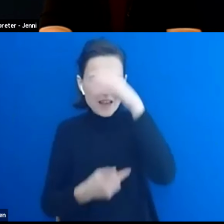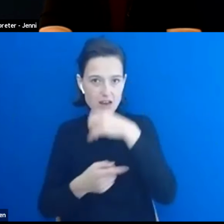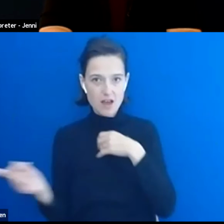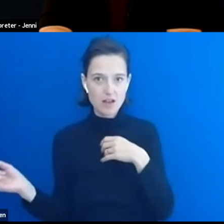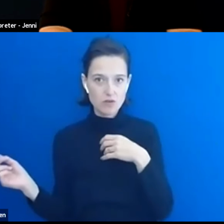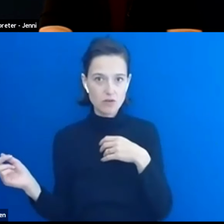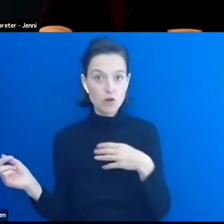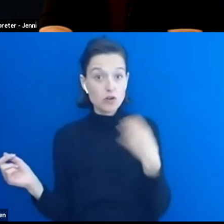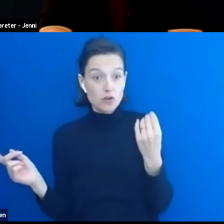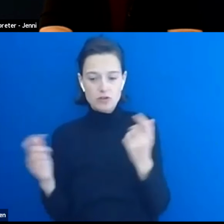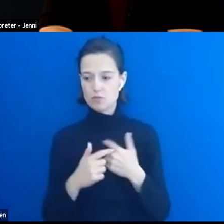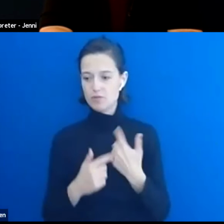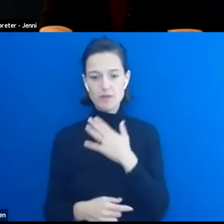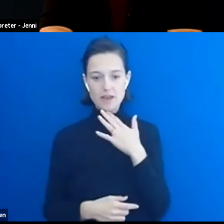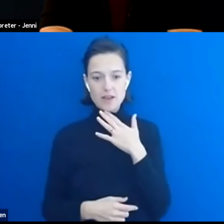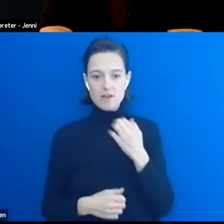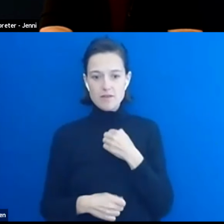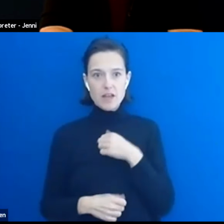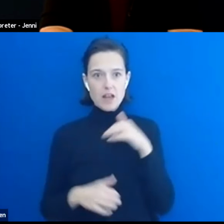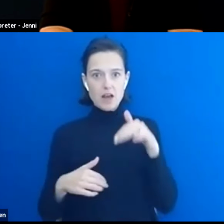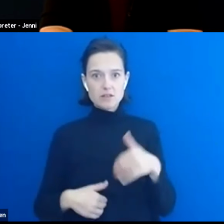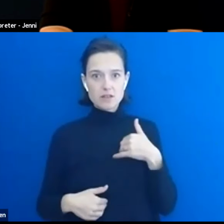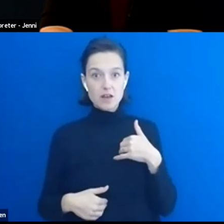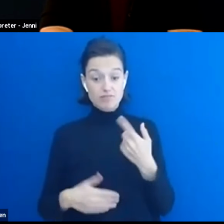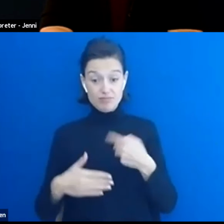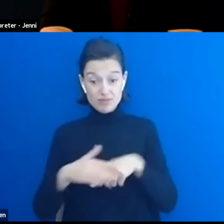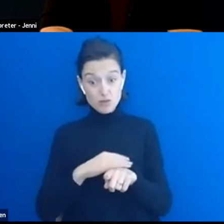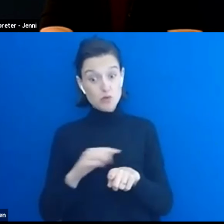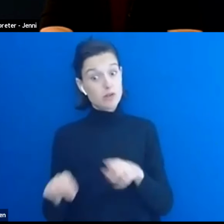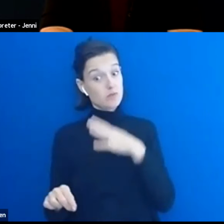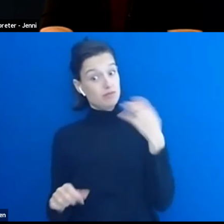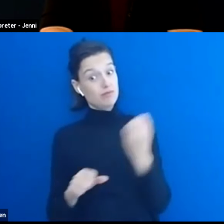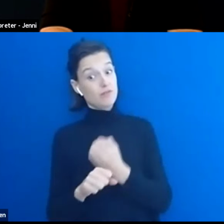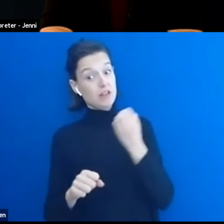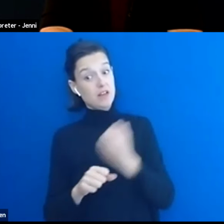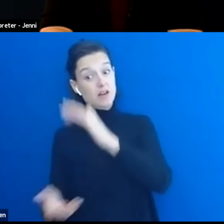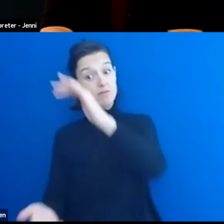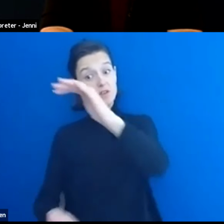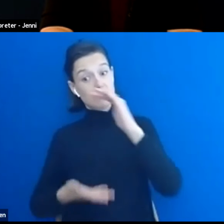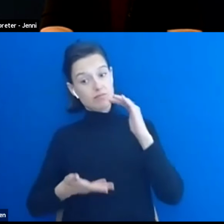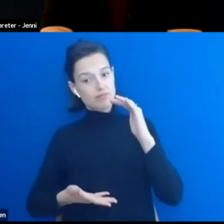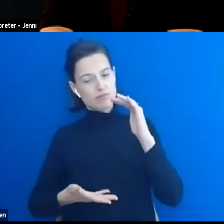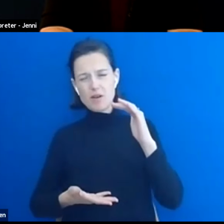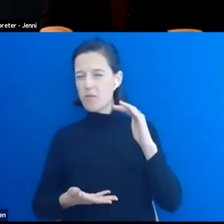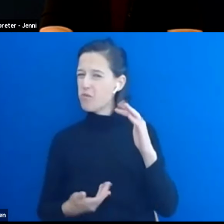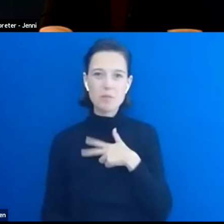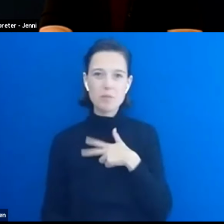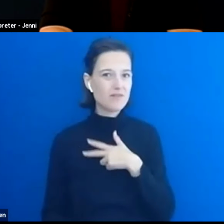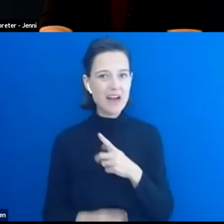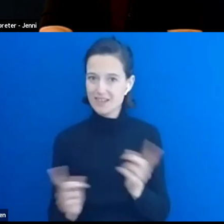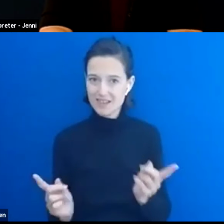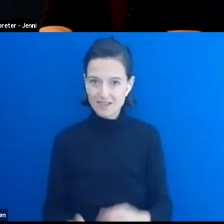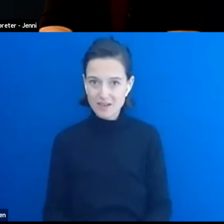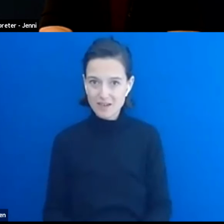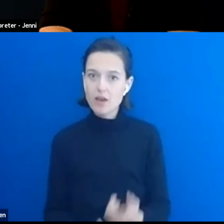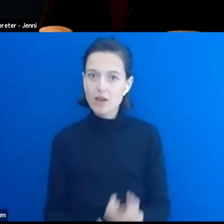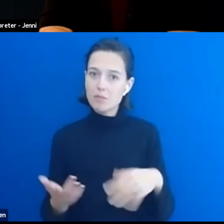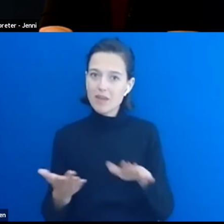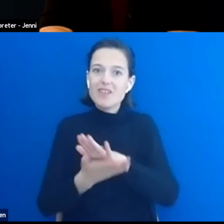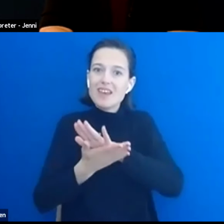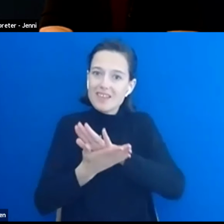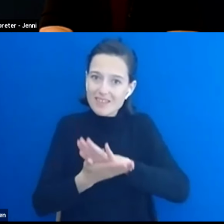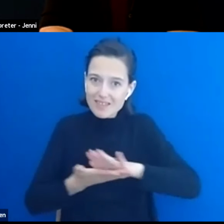jetzt ganz viel mehr Arbeit auf sie zukommt. Dabei eigentlich geht es ja wirklich nur darum, das sauber zu entwickeln, was eigentlich eh für